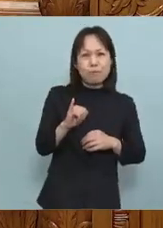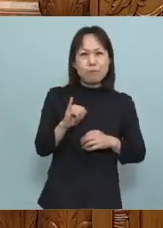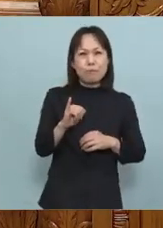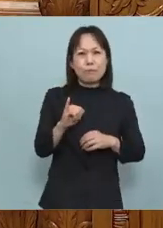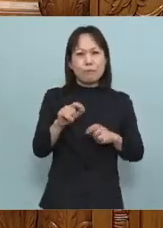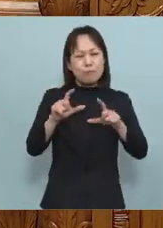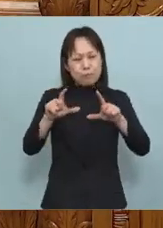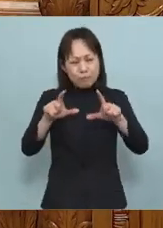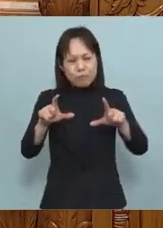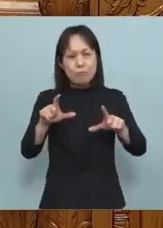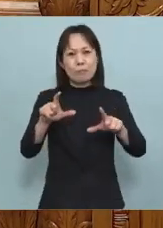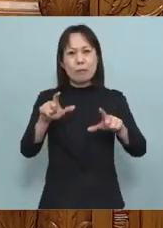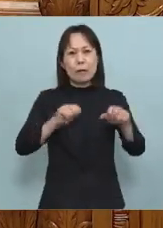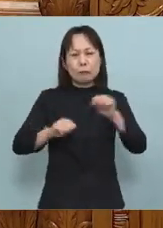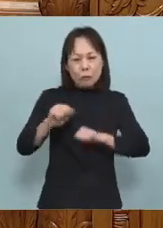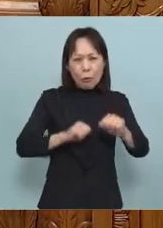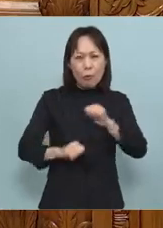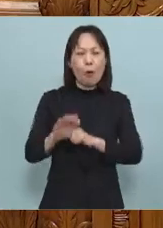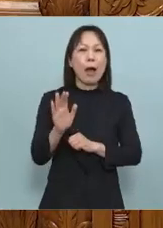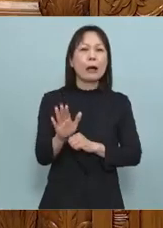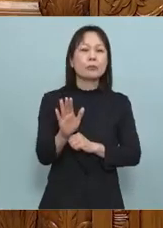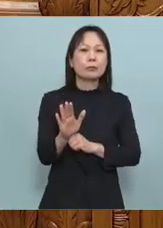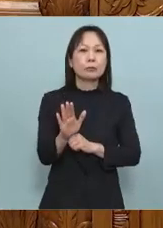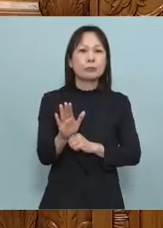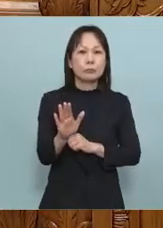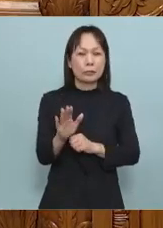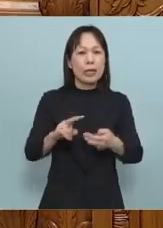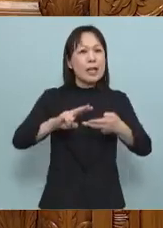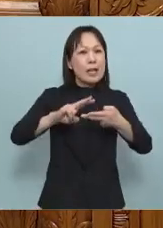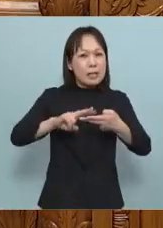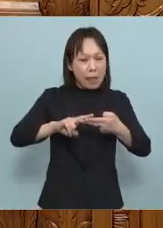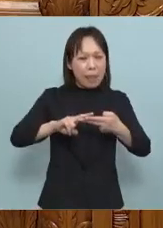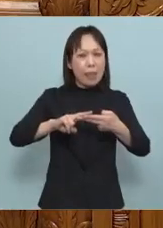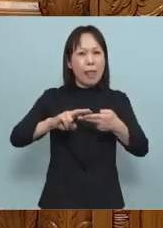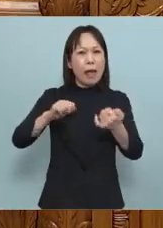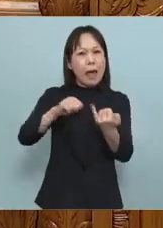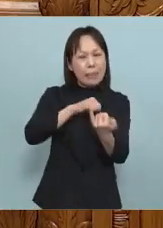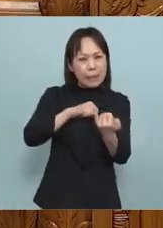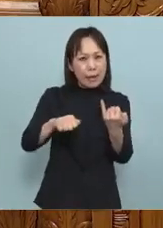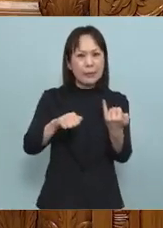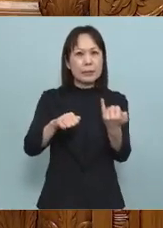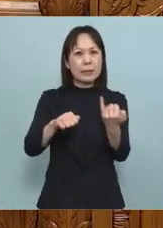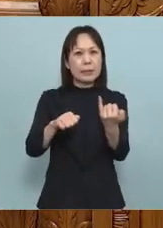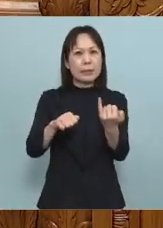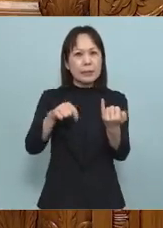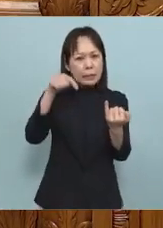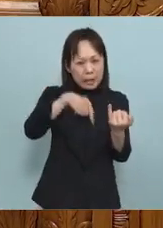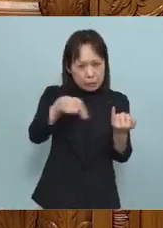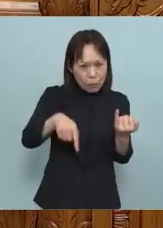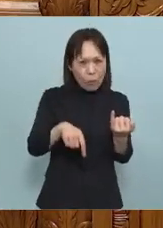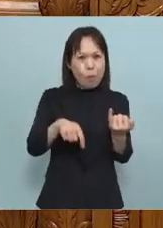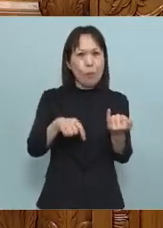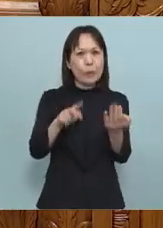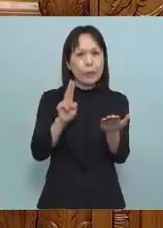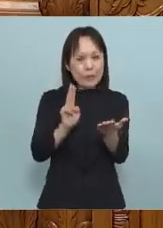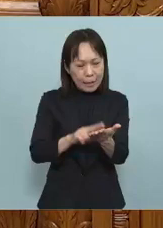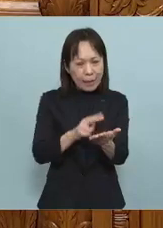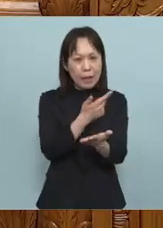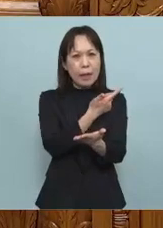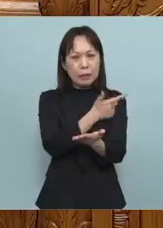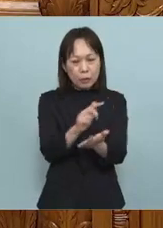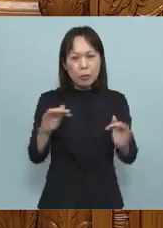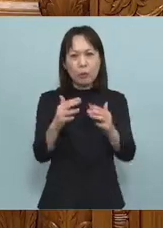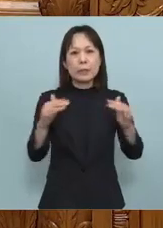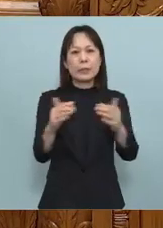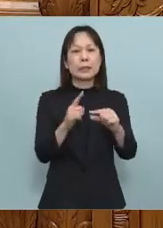動の下で、今、刑法の性犯罪規定の議論が法制審議会で行われています。同意要件の新